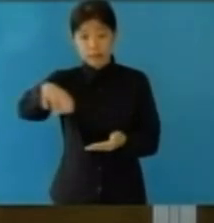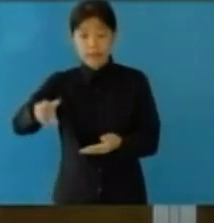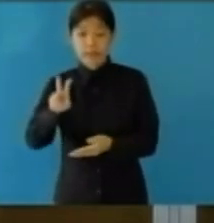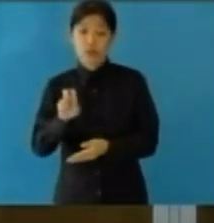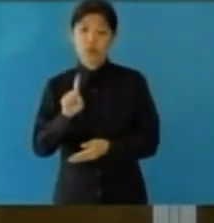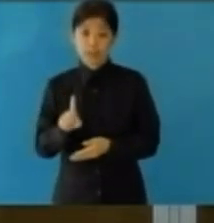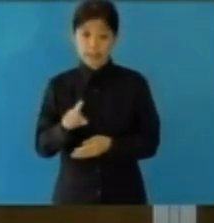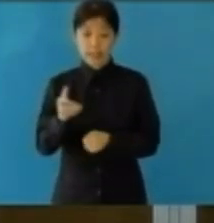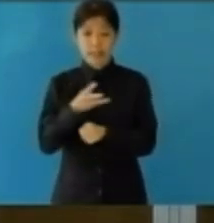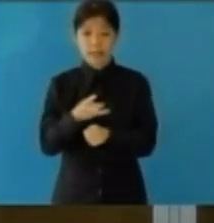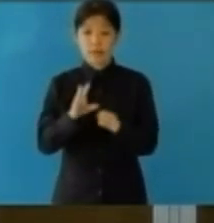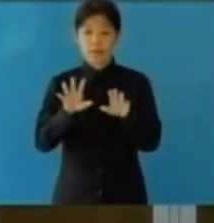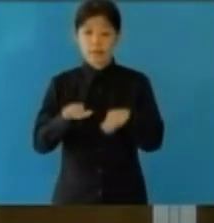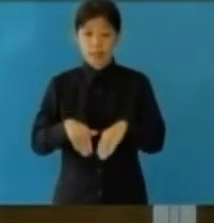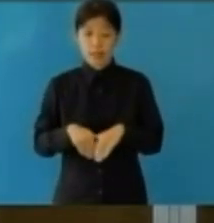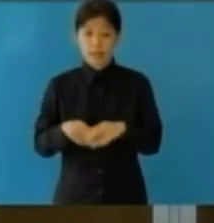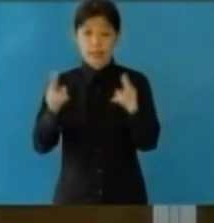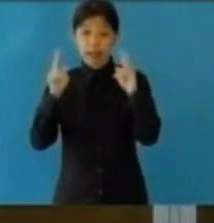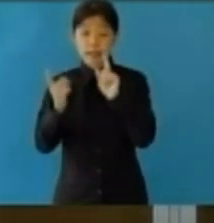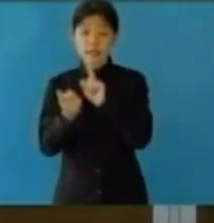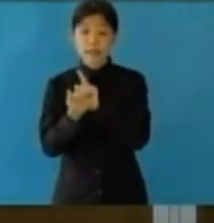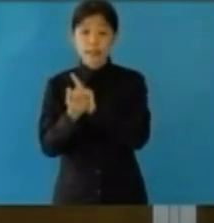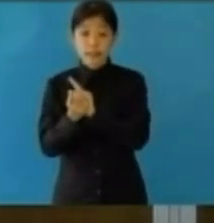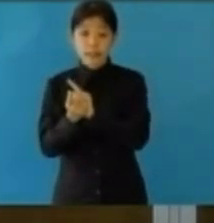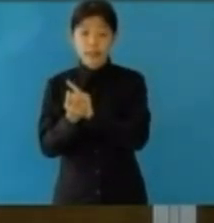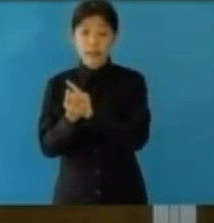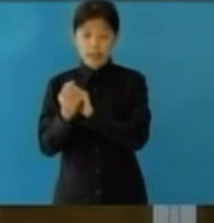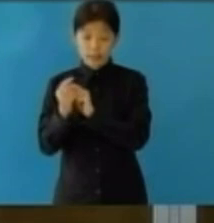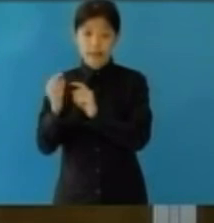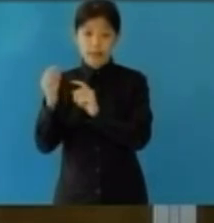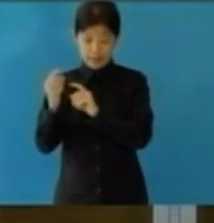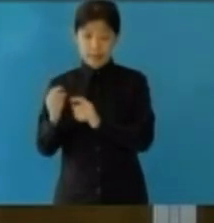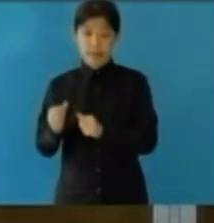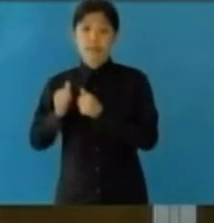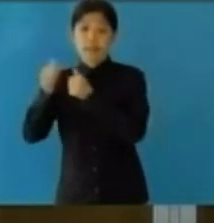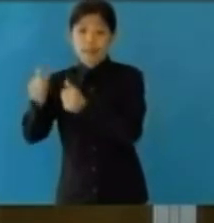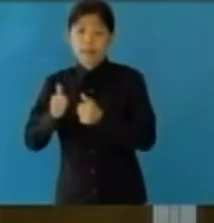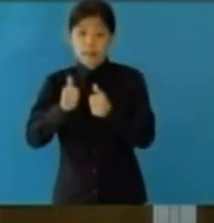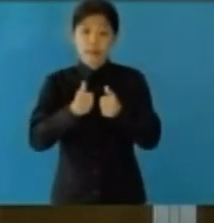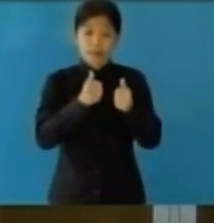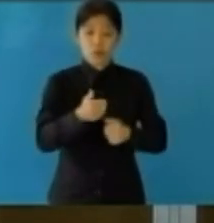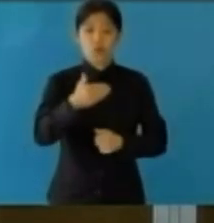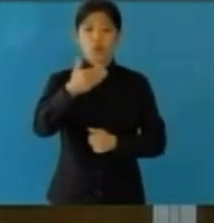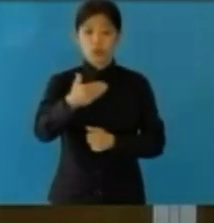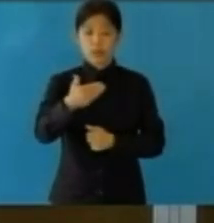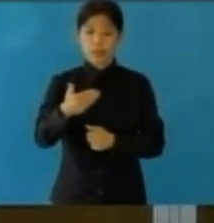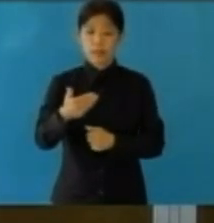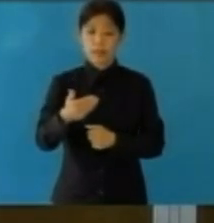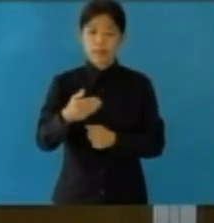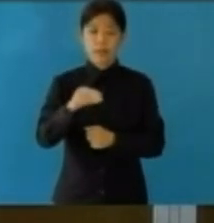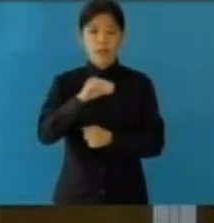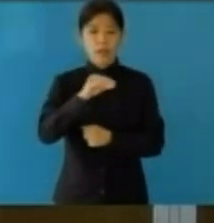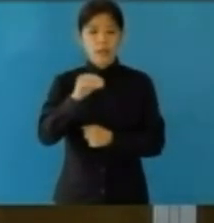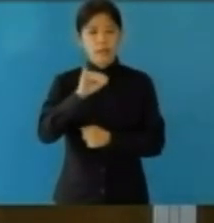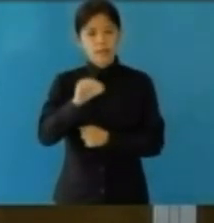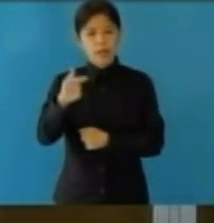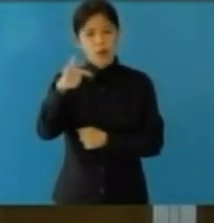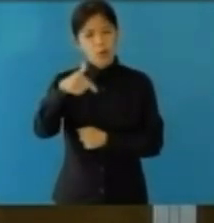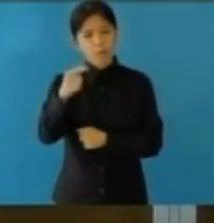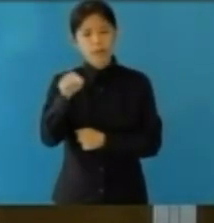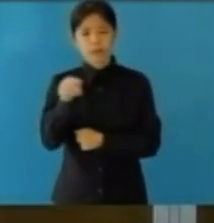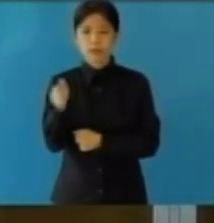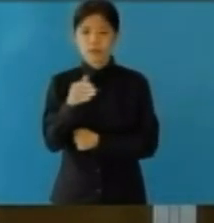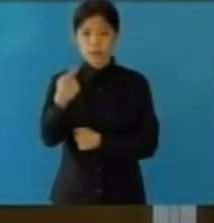したほか、企業等への出張研修を9回実施し、1600人余りが受講され